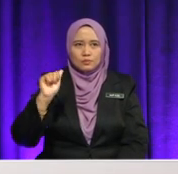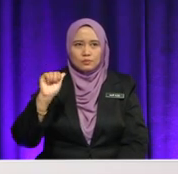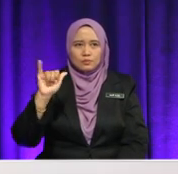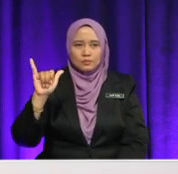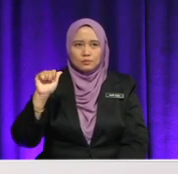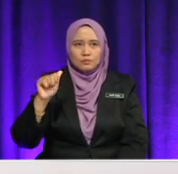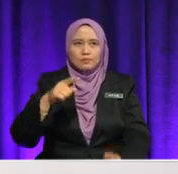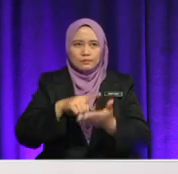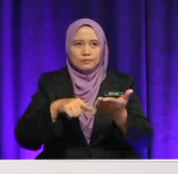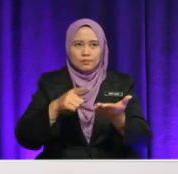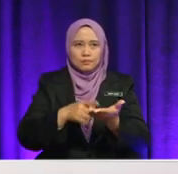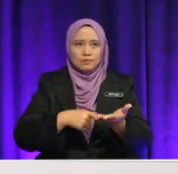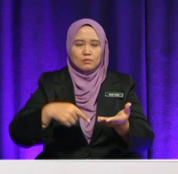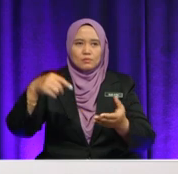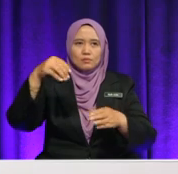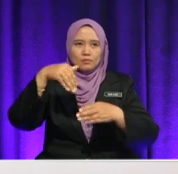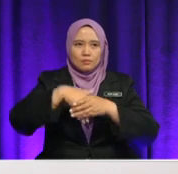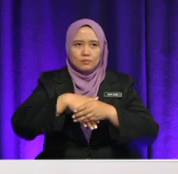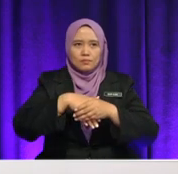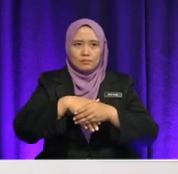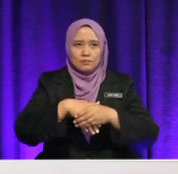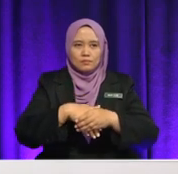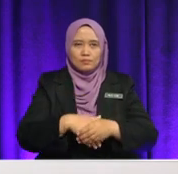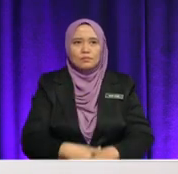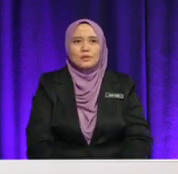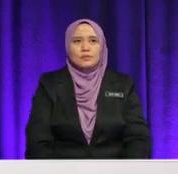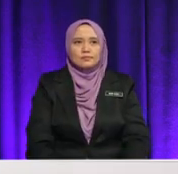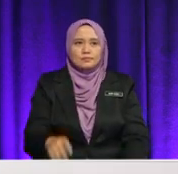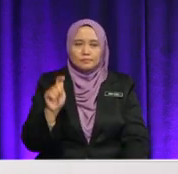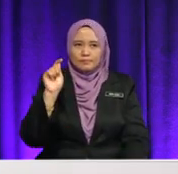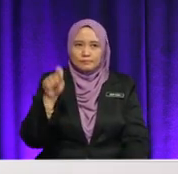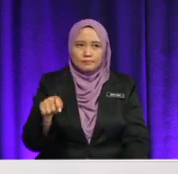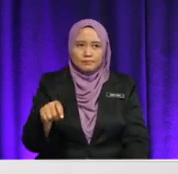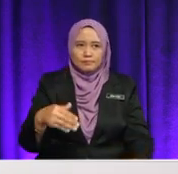itu yang pertama langkah 1 Suro hanjaya